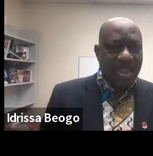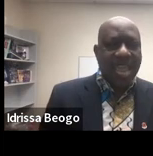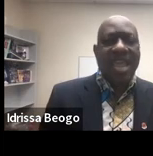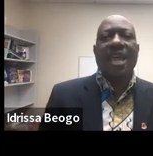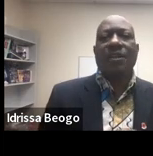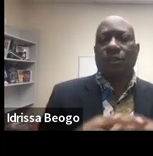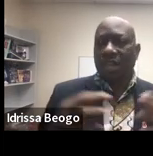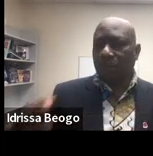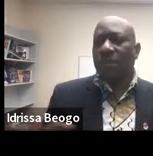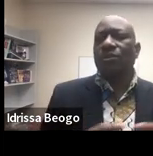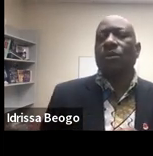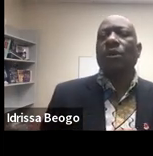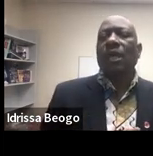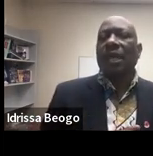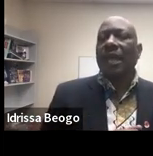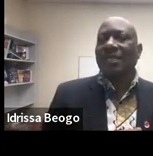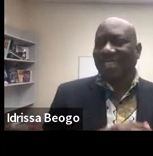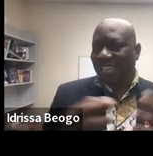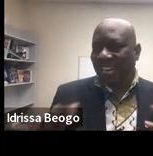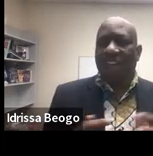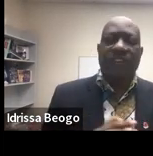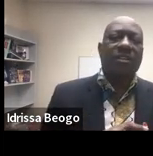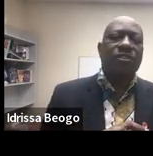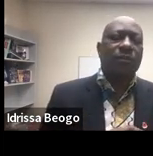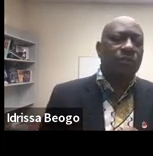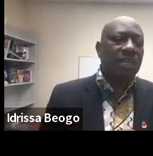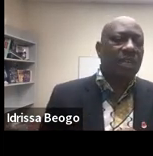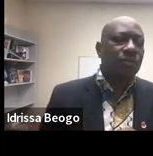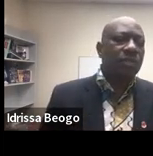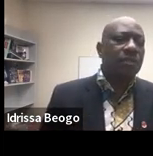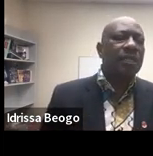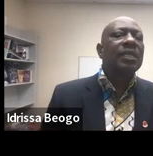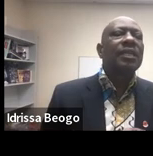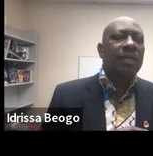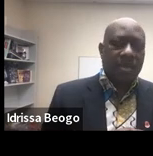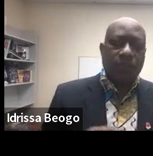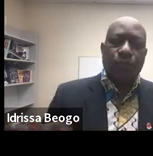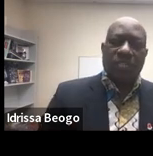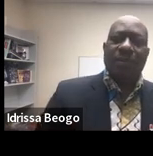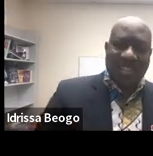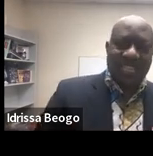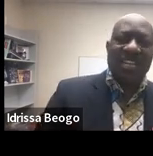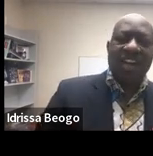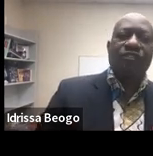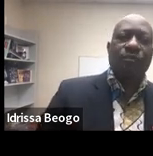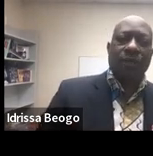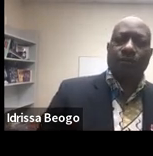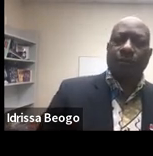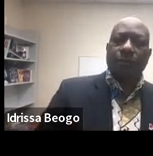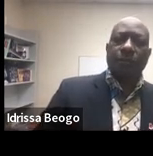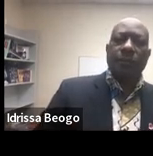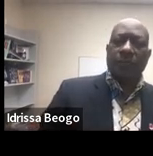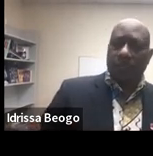un tiers de la population serait affecté de l'isolement social et la solitude et un 12e assez